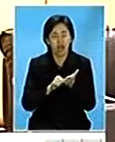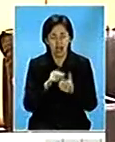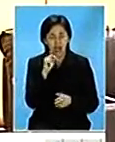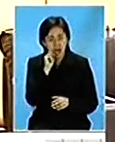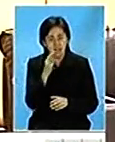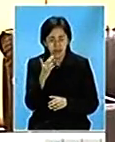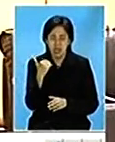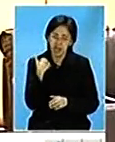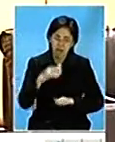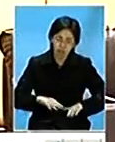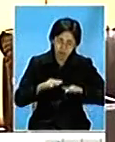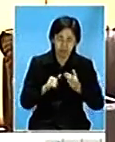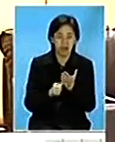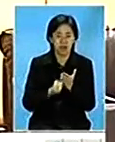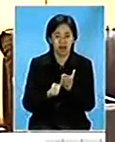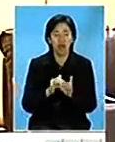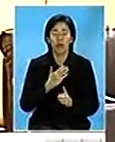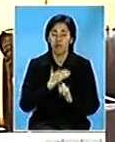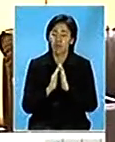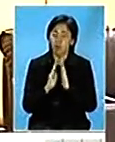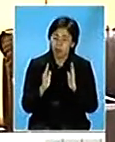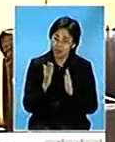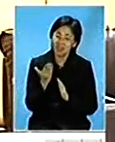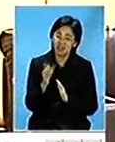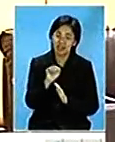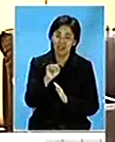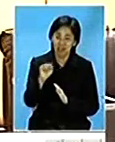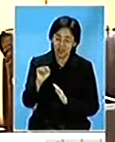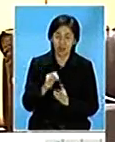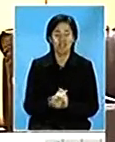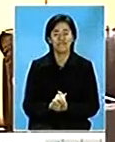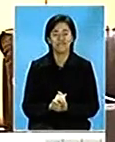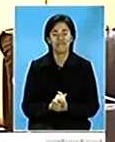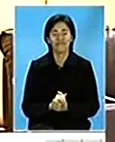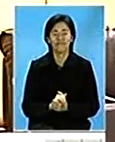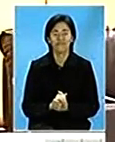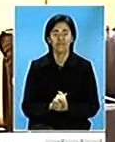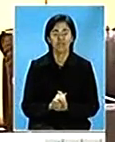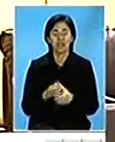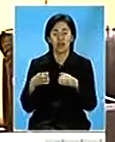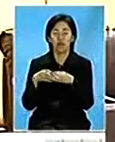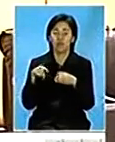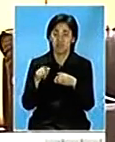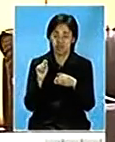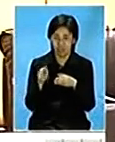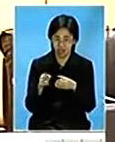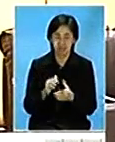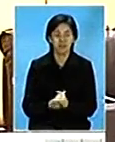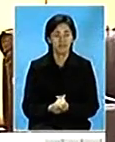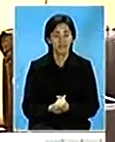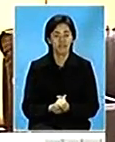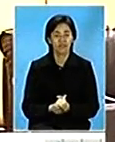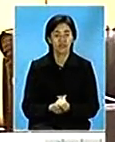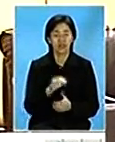ก่อนอื่นผมก็ขอขอบพระคุณท่านนิยมวรปัญญาสมาชิกสภาผู้แทนราษฎรพรรคเพื่อไทย